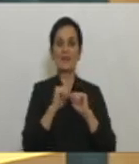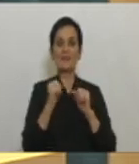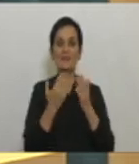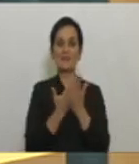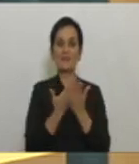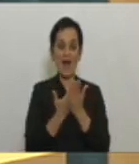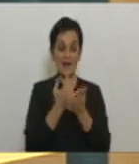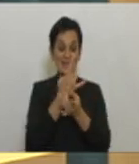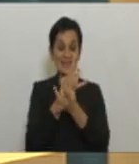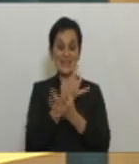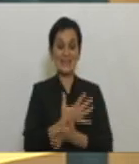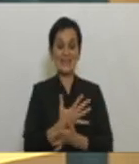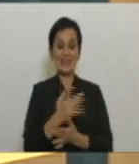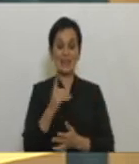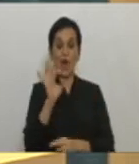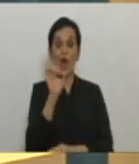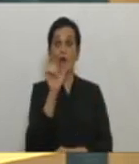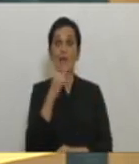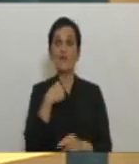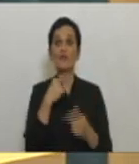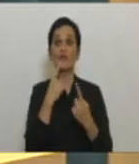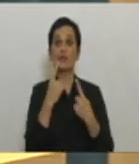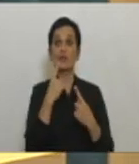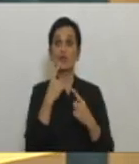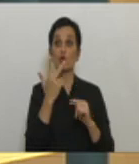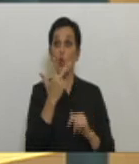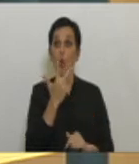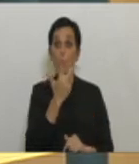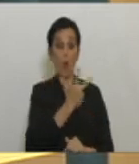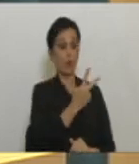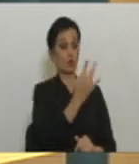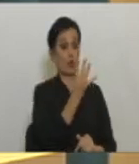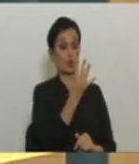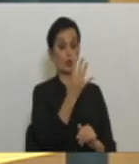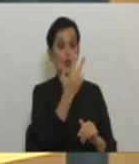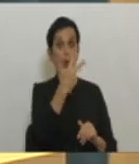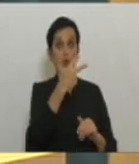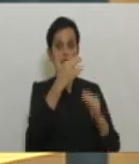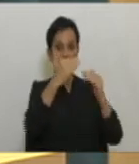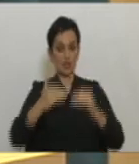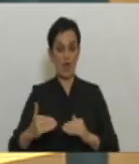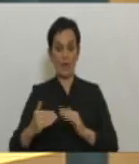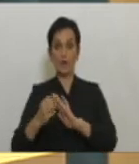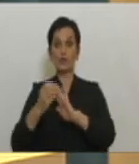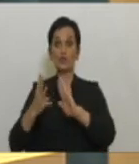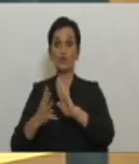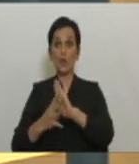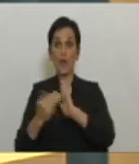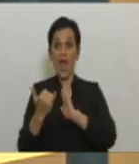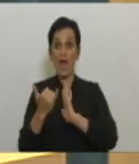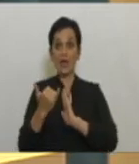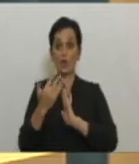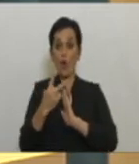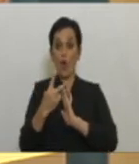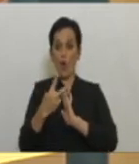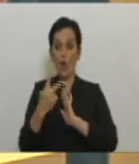მაგალითად, სიღარიბის კოეფიციენტზე ვილაპარაკე და როდესაც 34-დან და 30-დან 19-მდე ვართ ჩამოსულები და 20-მდე ვართ და 21-მდე